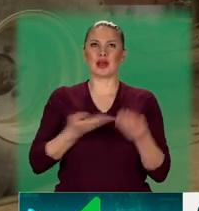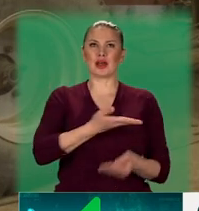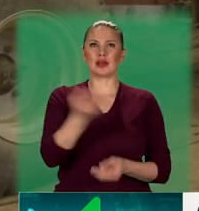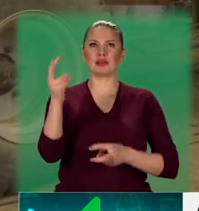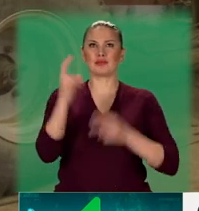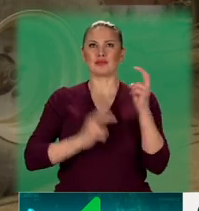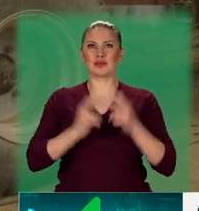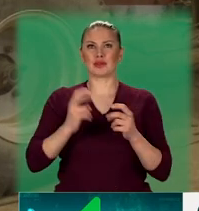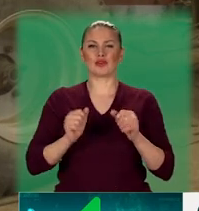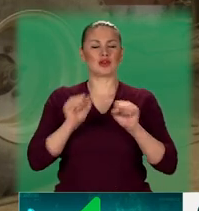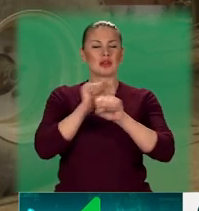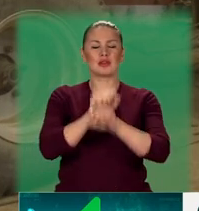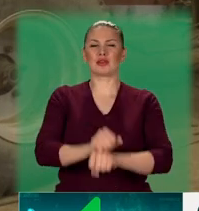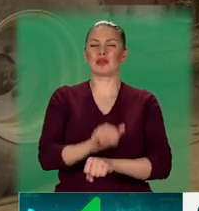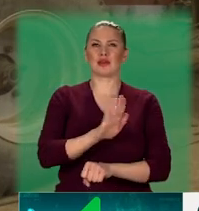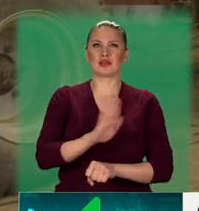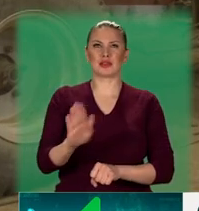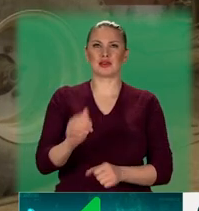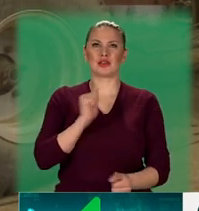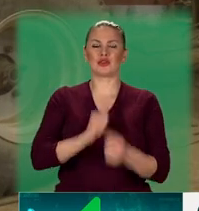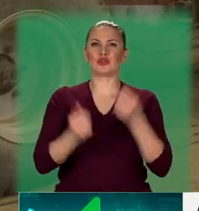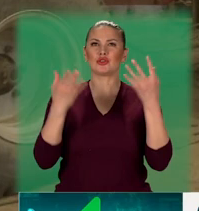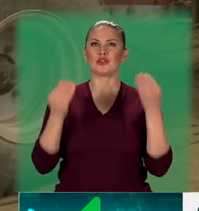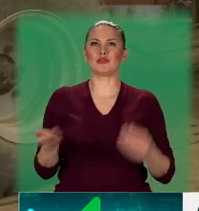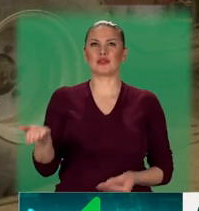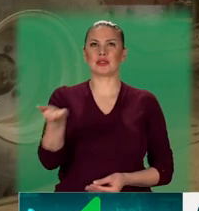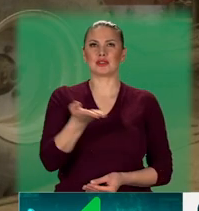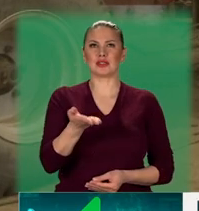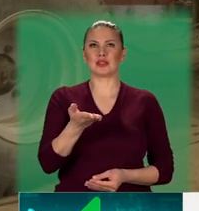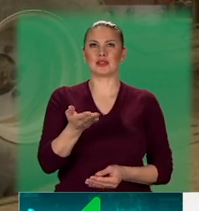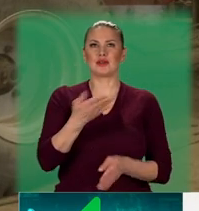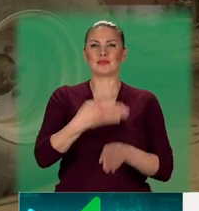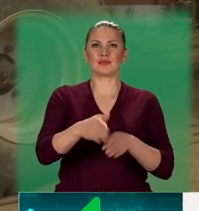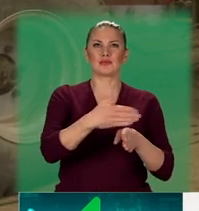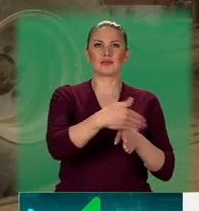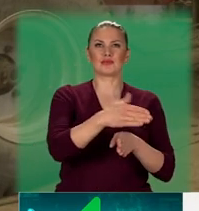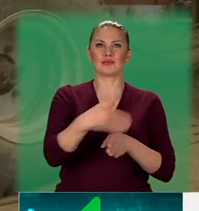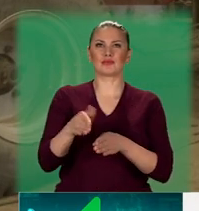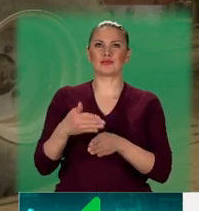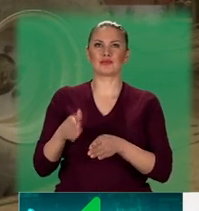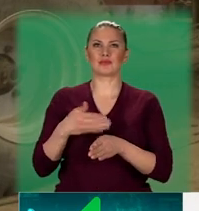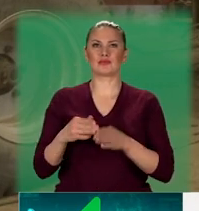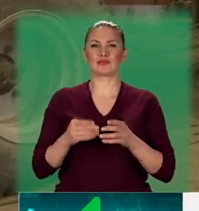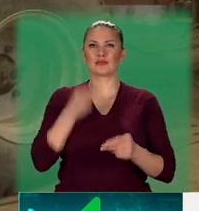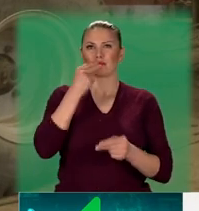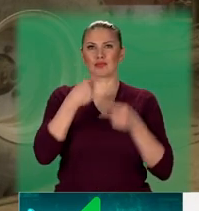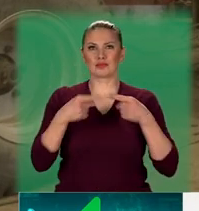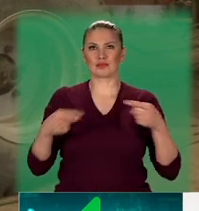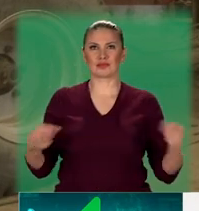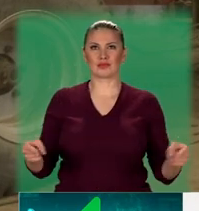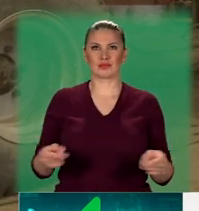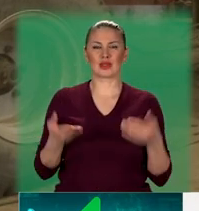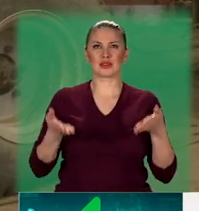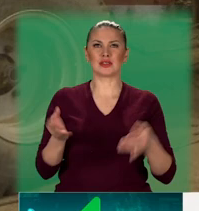переработки картофеля не останавливается. Ежедневно здесь сортируют корнеплод для дальнейшей его фасовки. Так как здесь используется непосредственно ручной труд,